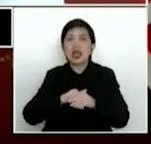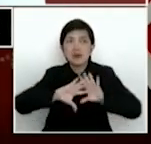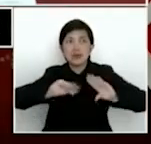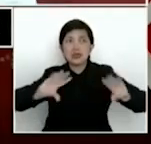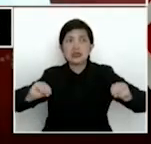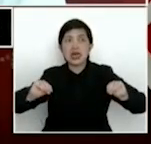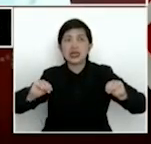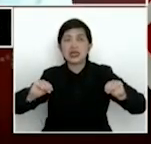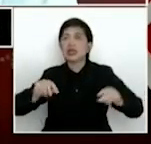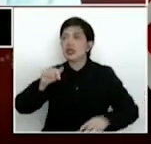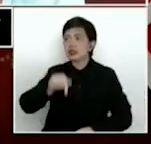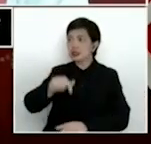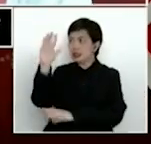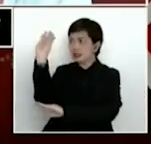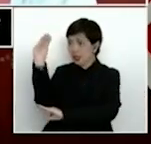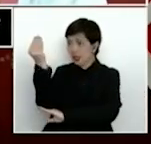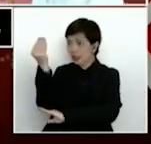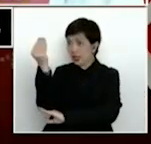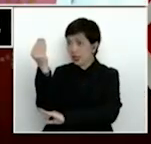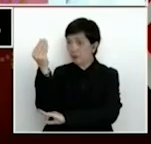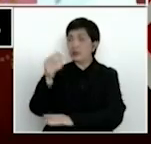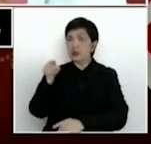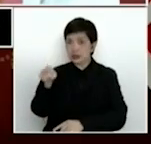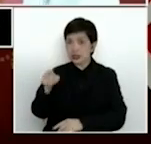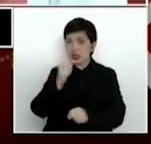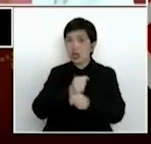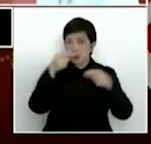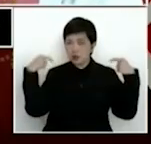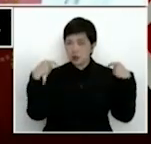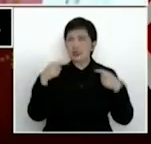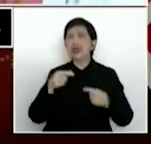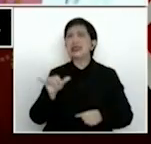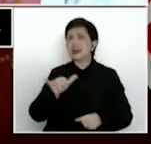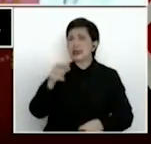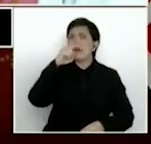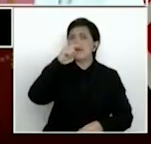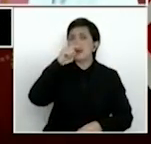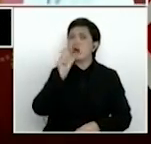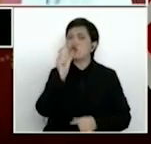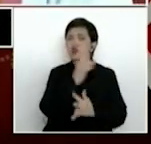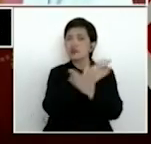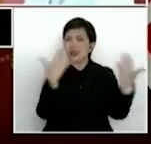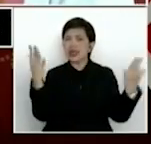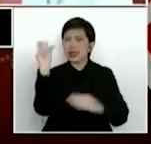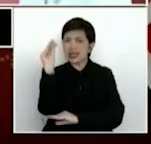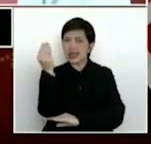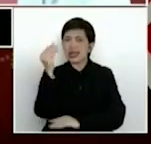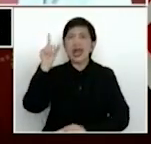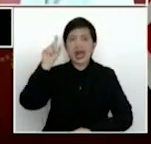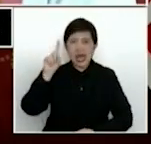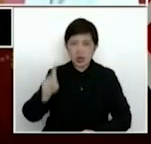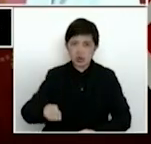di mana Jakarta Gubernur sebagai e Ayah daripada Warga Jakarta itu harus